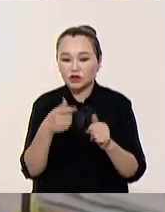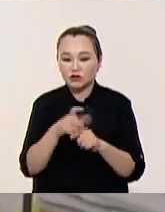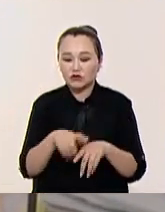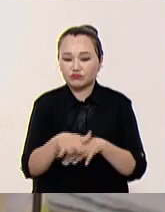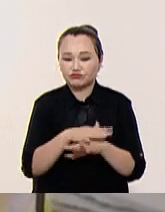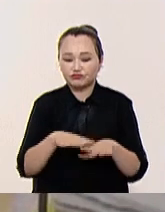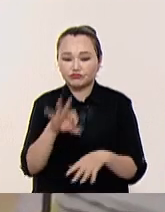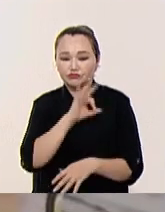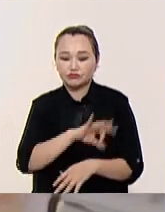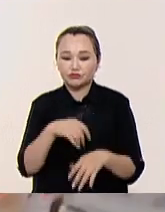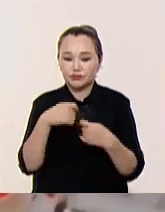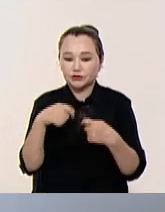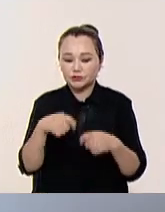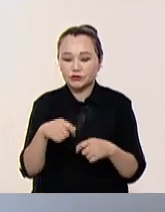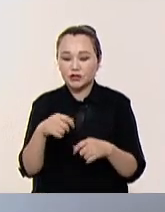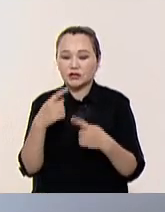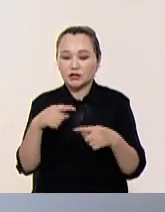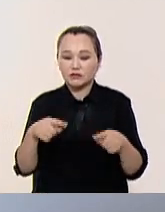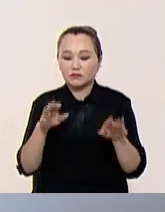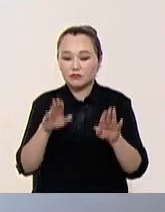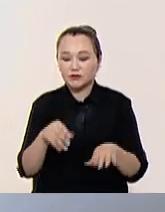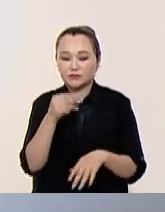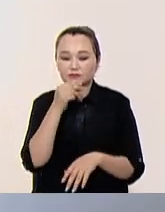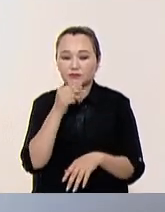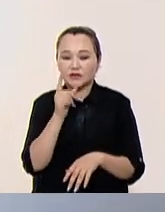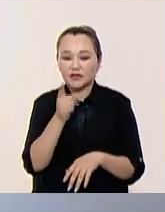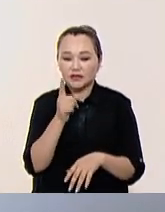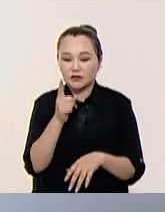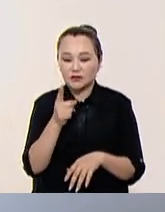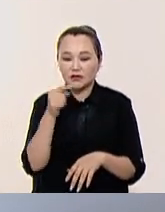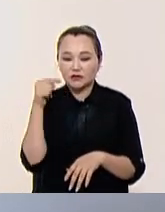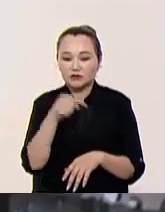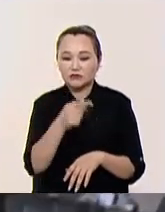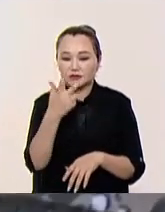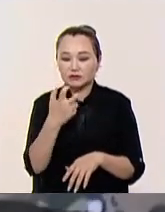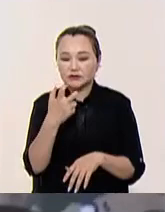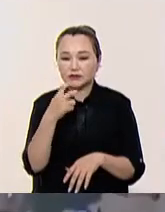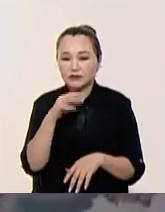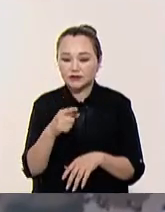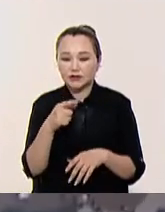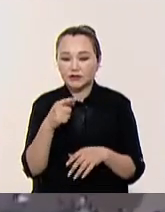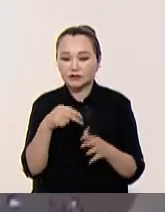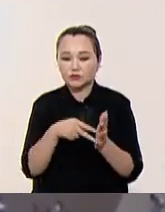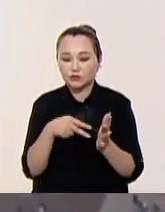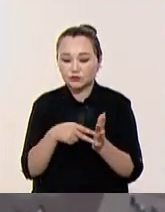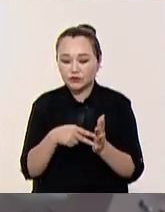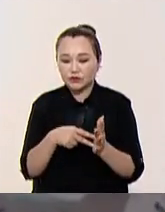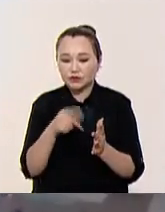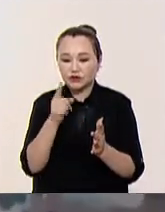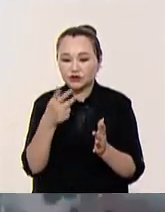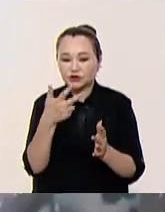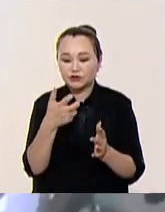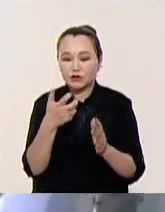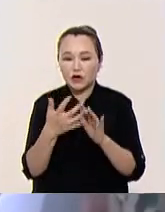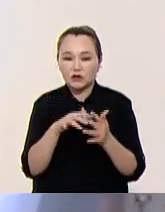дүрбелеңді пайдаланған алыпсатарлар кей жерлерде тәтін тақтың келісін 1300 теңгеге дейін саудалауда. Ал Ауыл